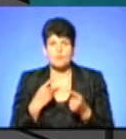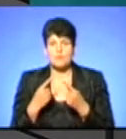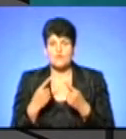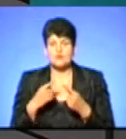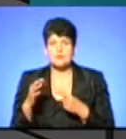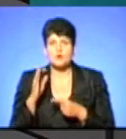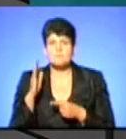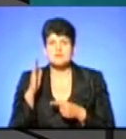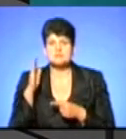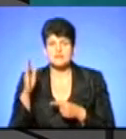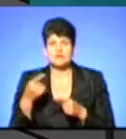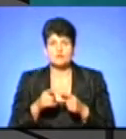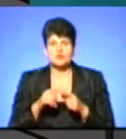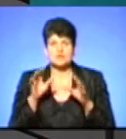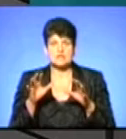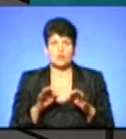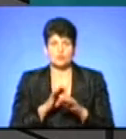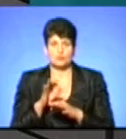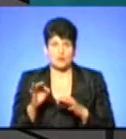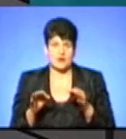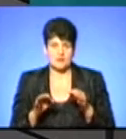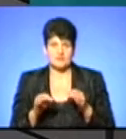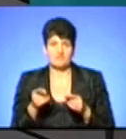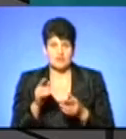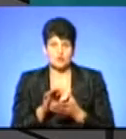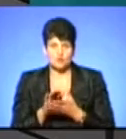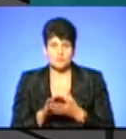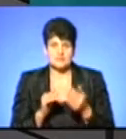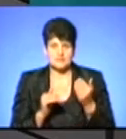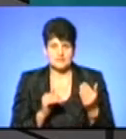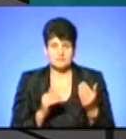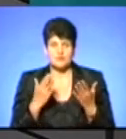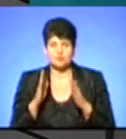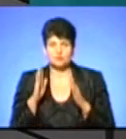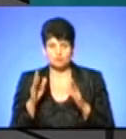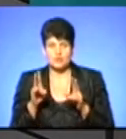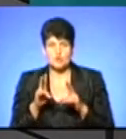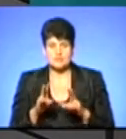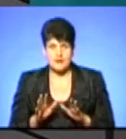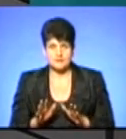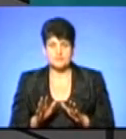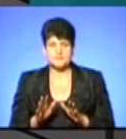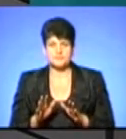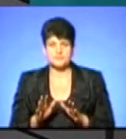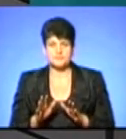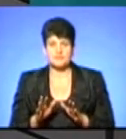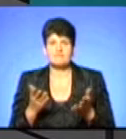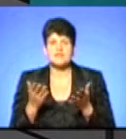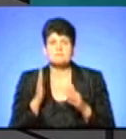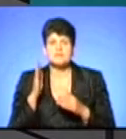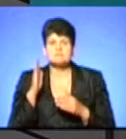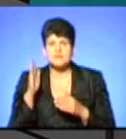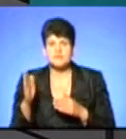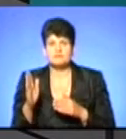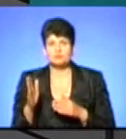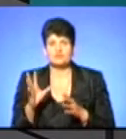про перспективу цього законопроекту, чи ви з ним ознайомлені, і якщо, власне, він буде розглянений, в якій перспективі він